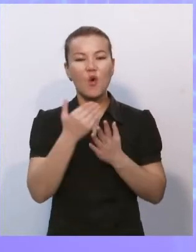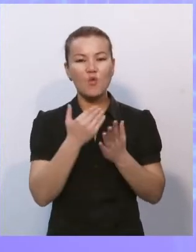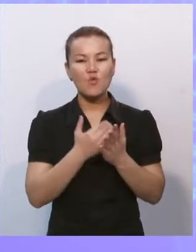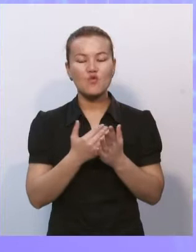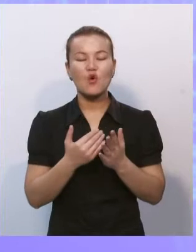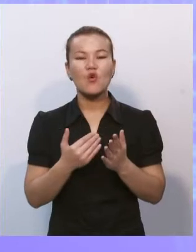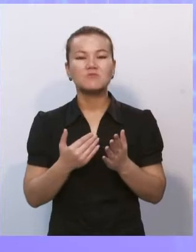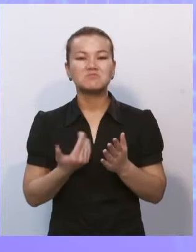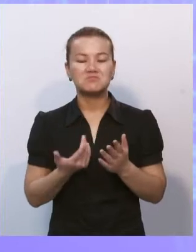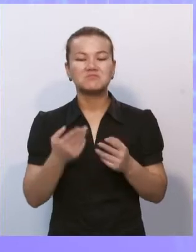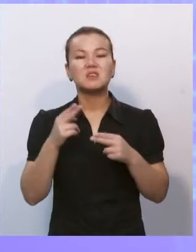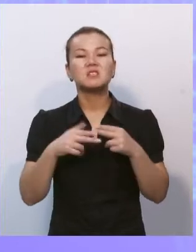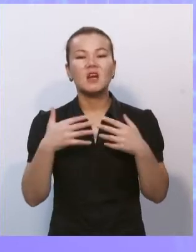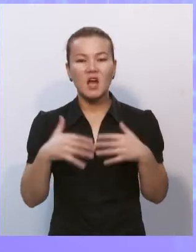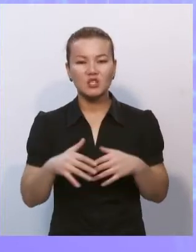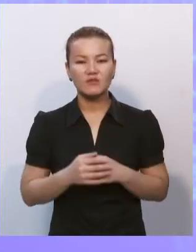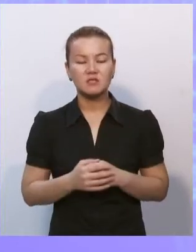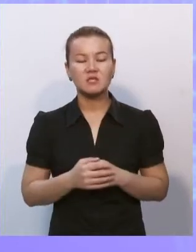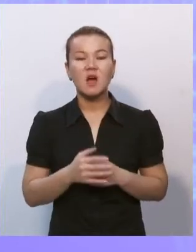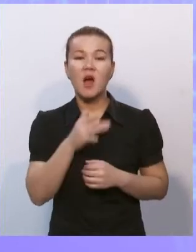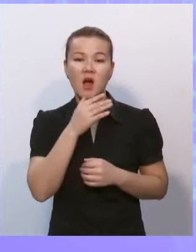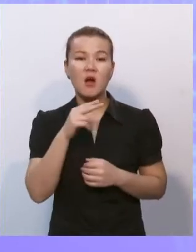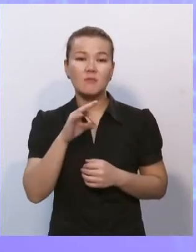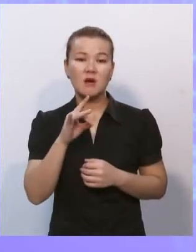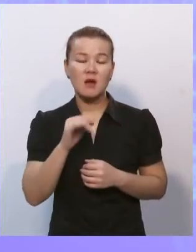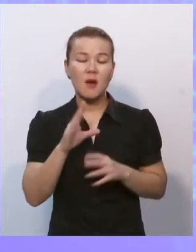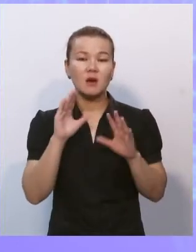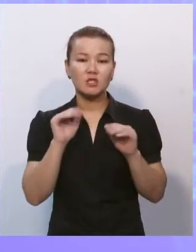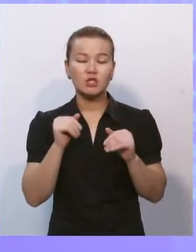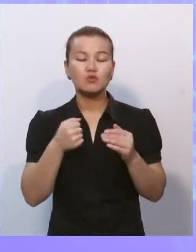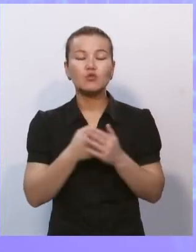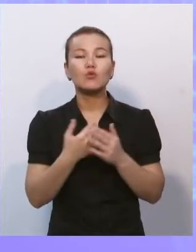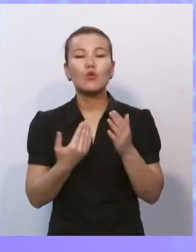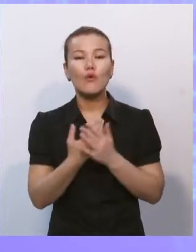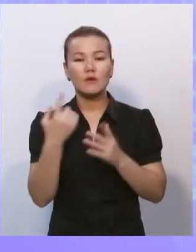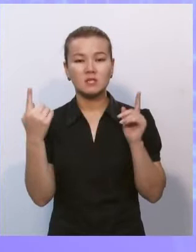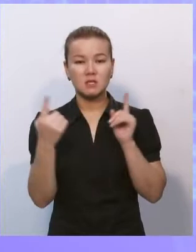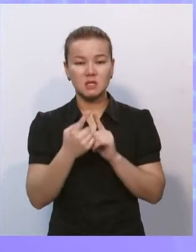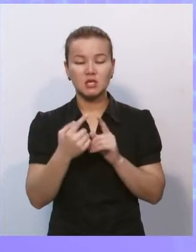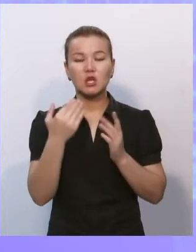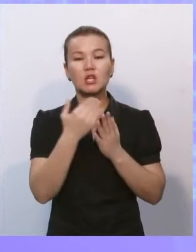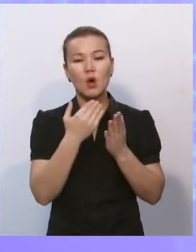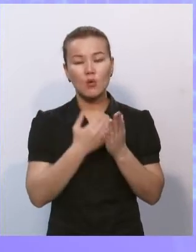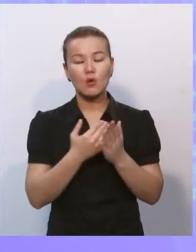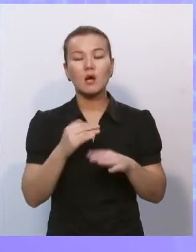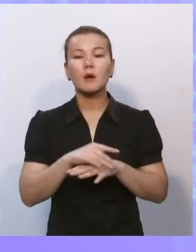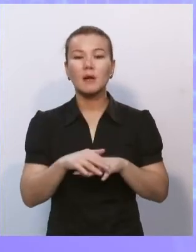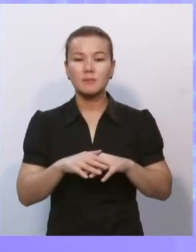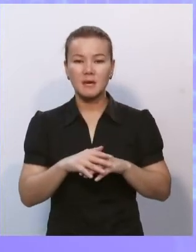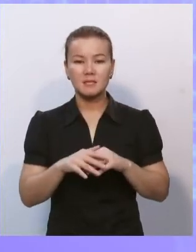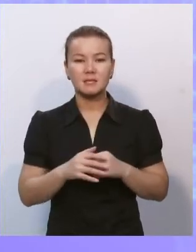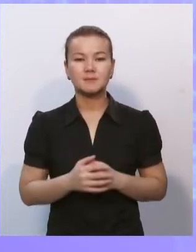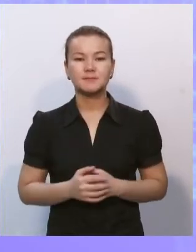подошёл к концу пора прощаться до новых встреч на уроках математики